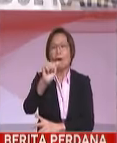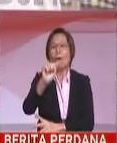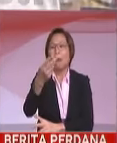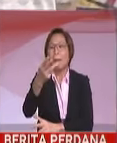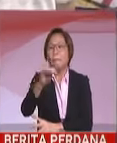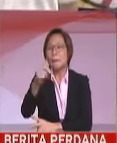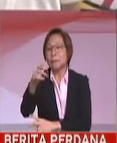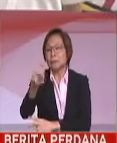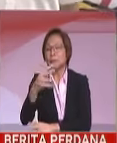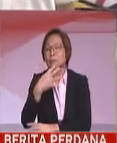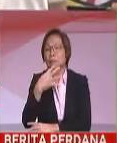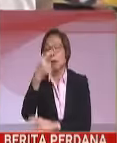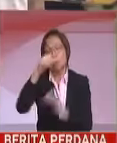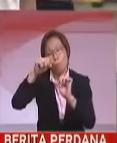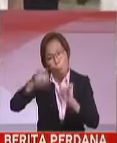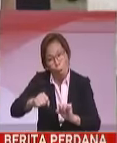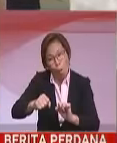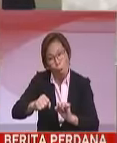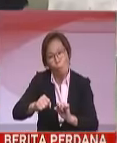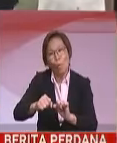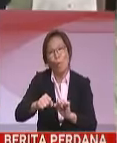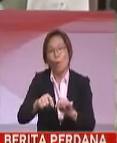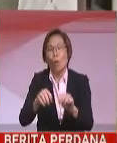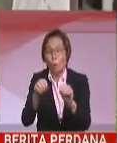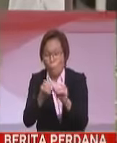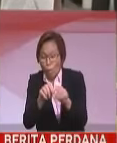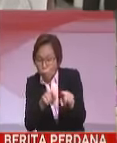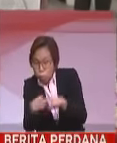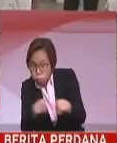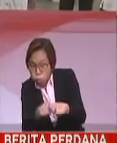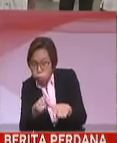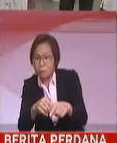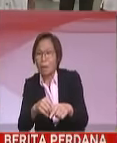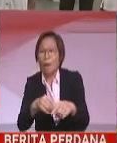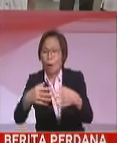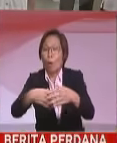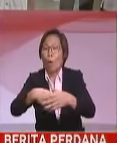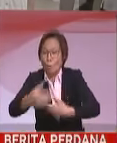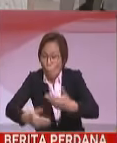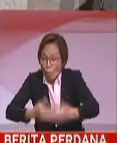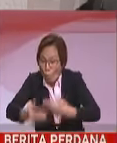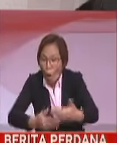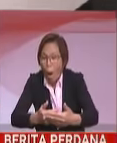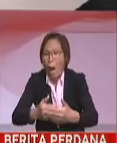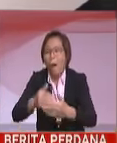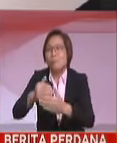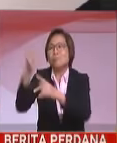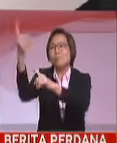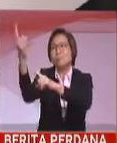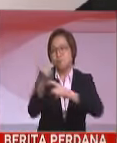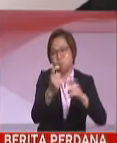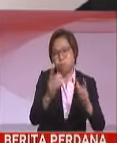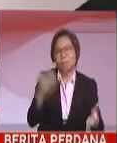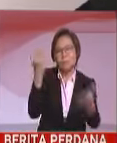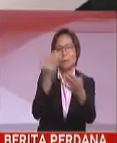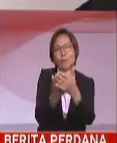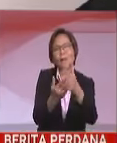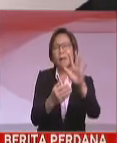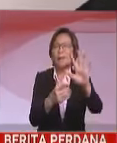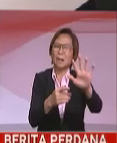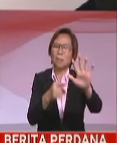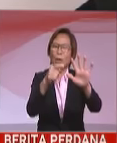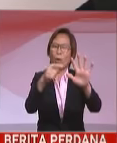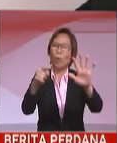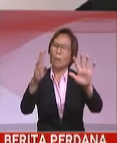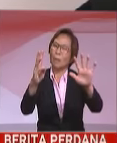berkata, ia berupaya meningkatkan daya saing dan produktiviti pekebun kecil. Mereka dah boleh mencecah sehingga RM65,000